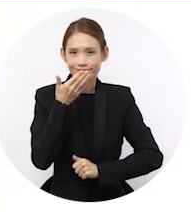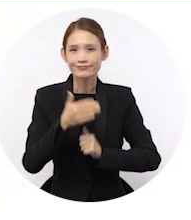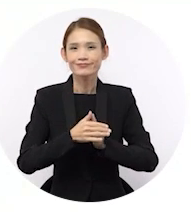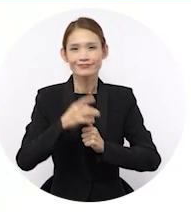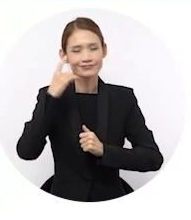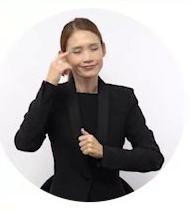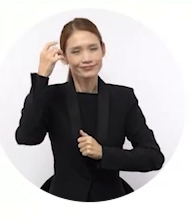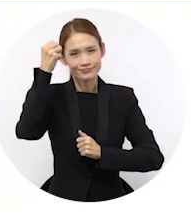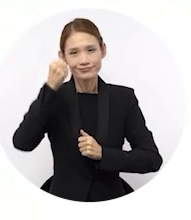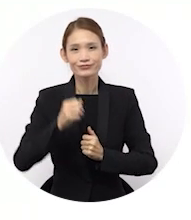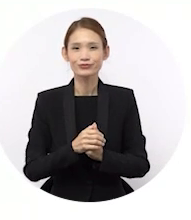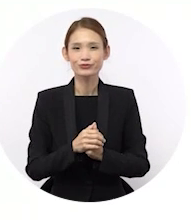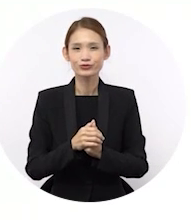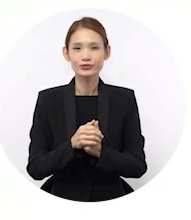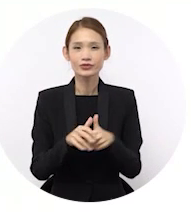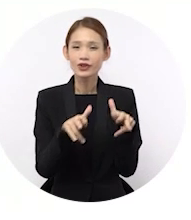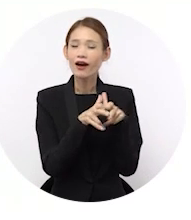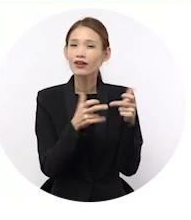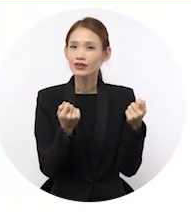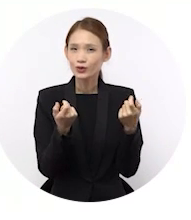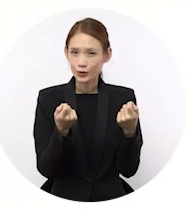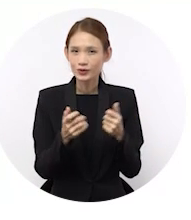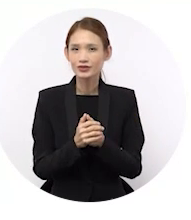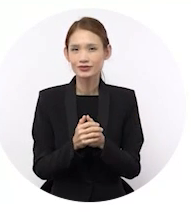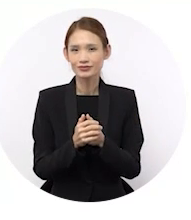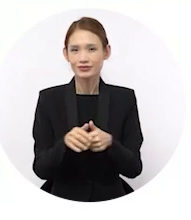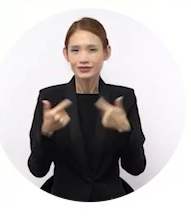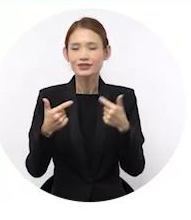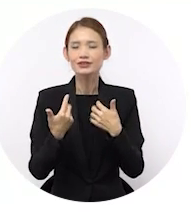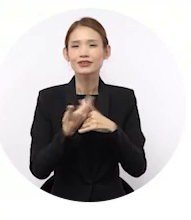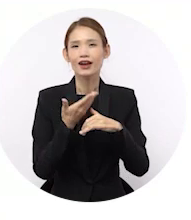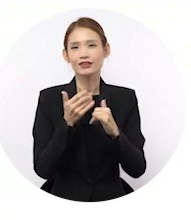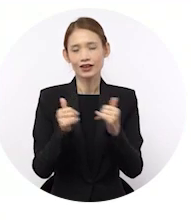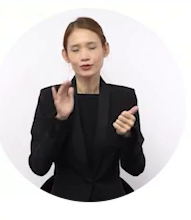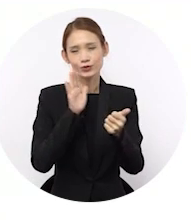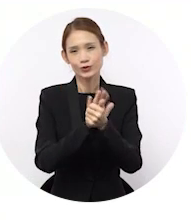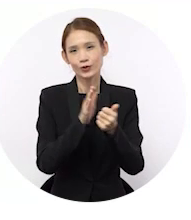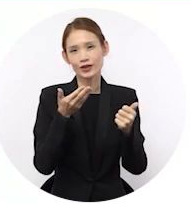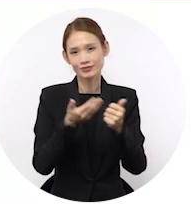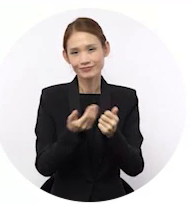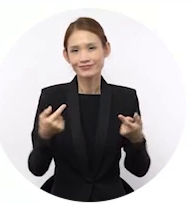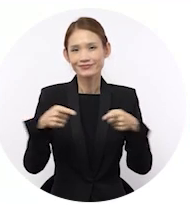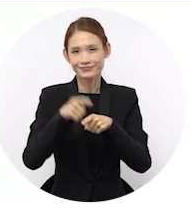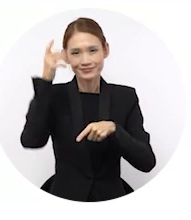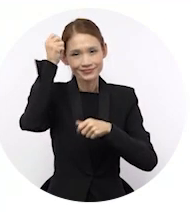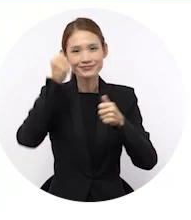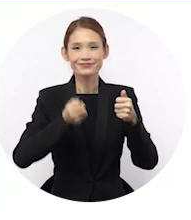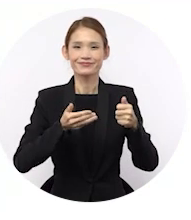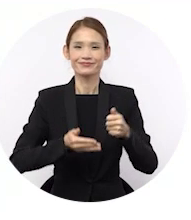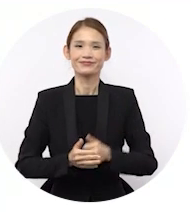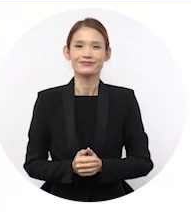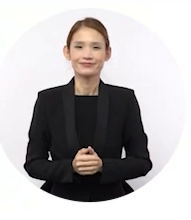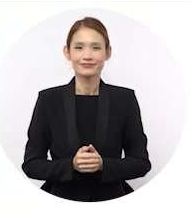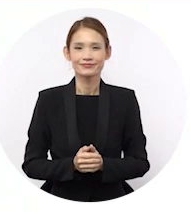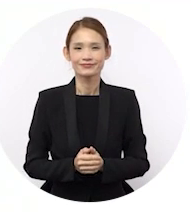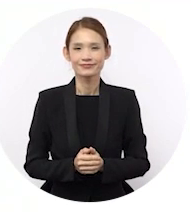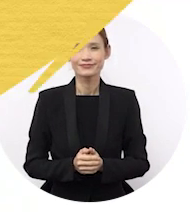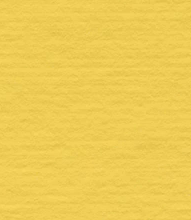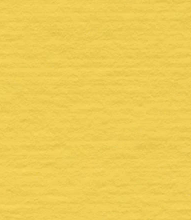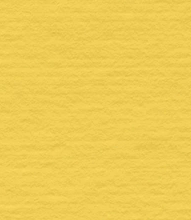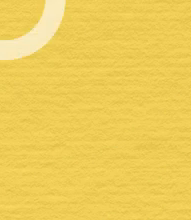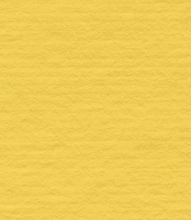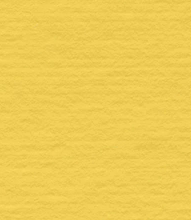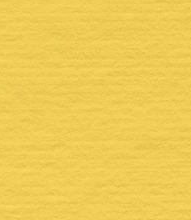하다는 것 꼭 유념해 주시면 좋겠어요. 장애인도 마찬가지예요. 우리 장애인들도 늘 남을 도울 수 있다는 거 함께 알아주세요. 네.